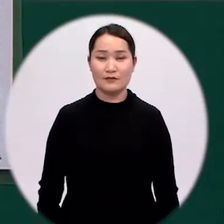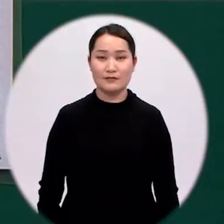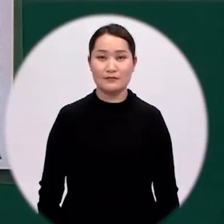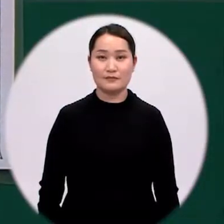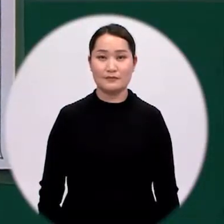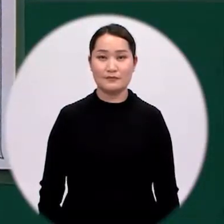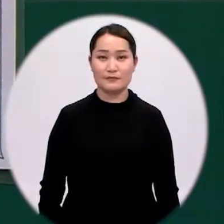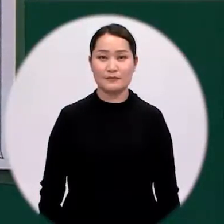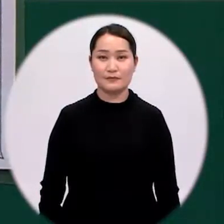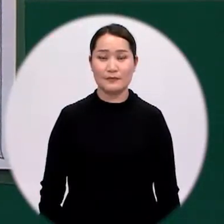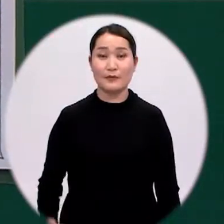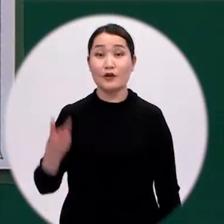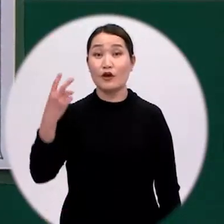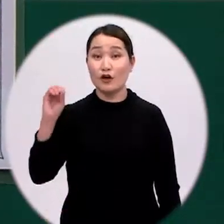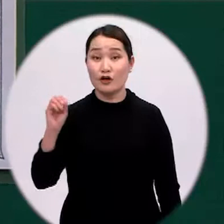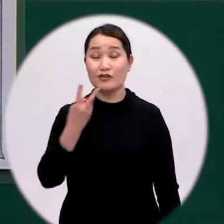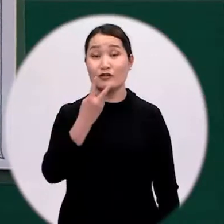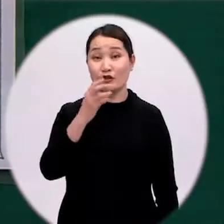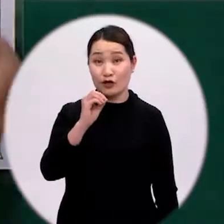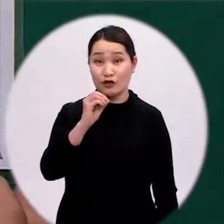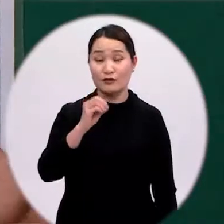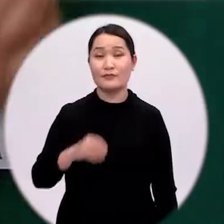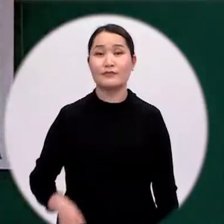За 2 ширхэг 20 байсан тийм ээ.